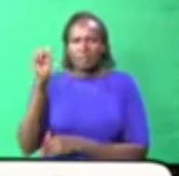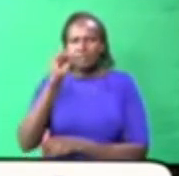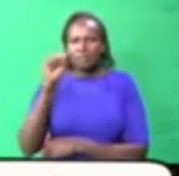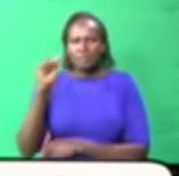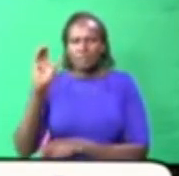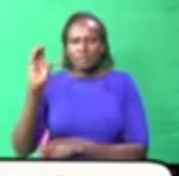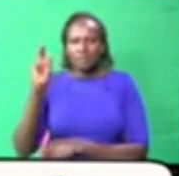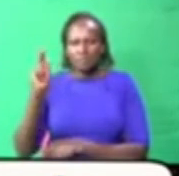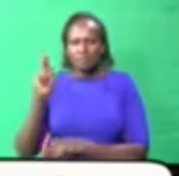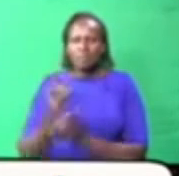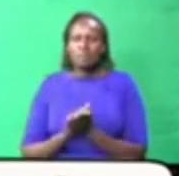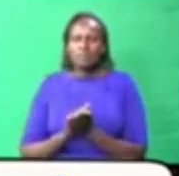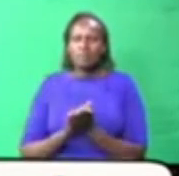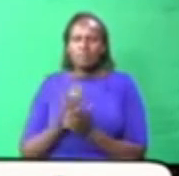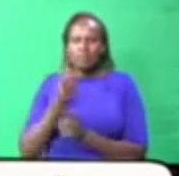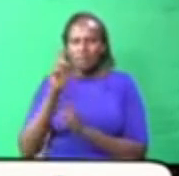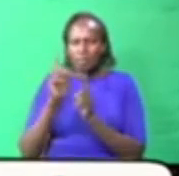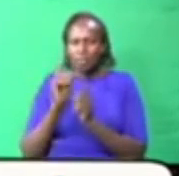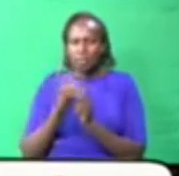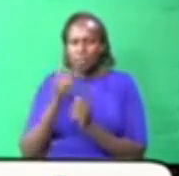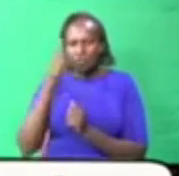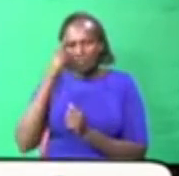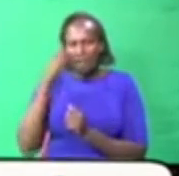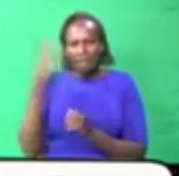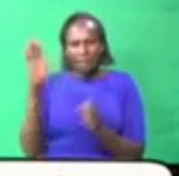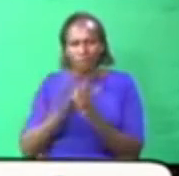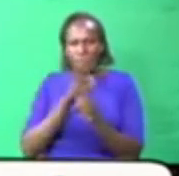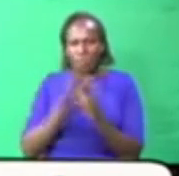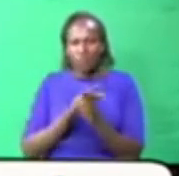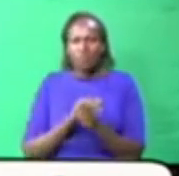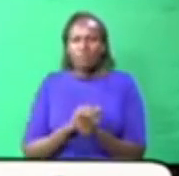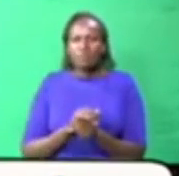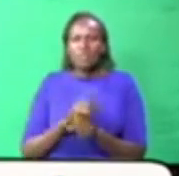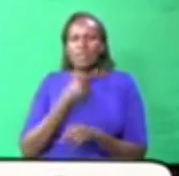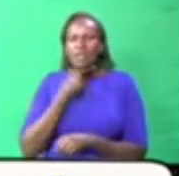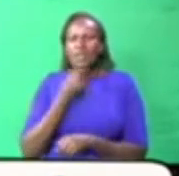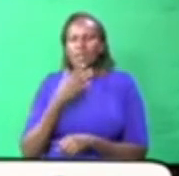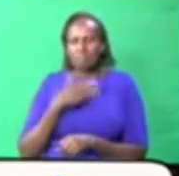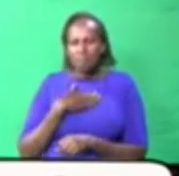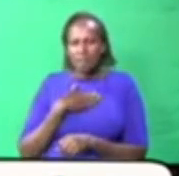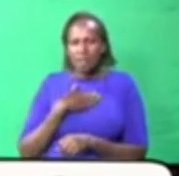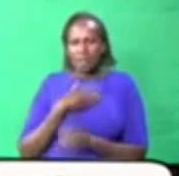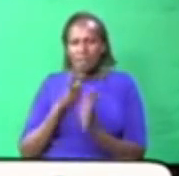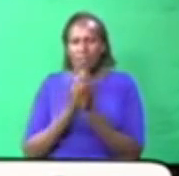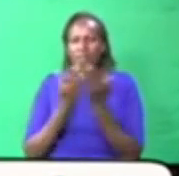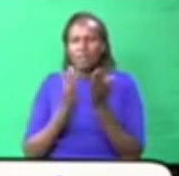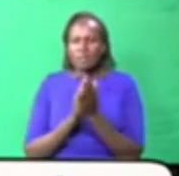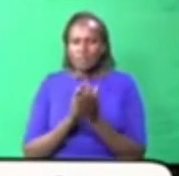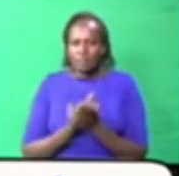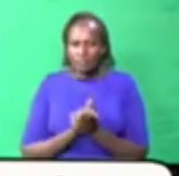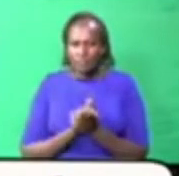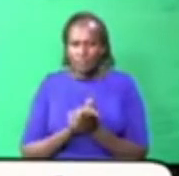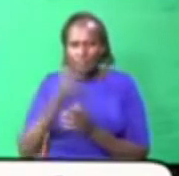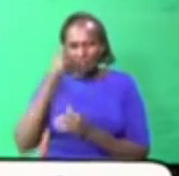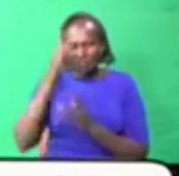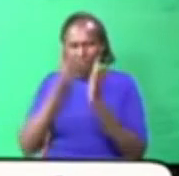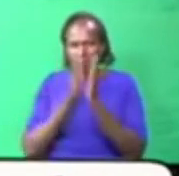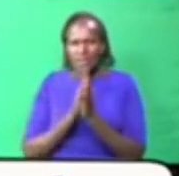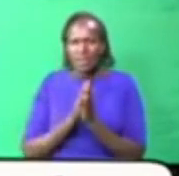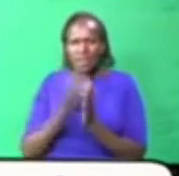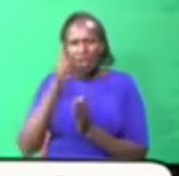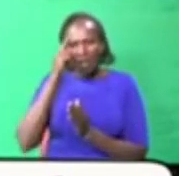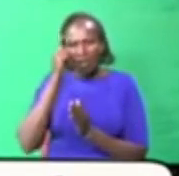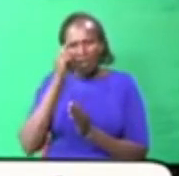Kuna wengi wamekuwa kini request ya profile imeja, like my page Isaac Waidhaka for prayers, for